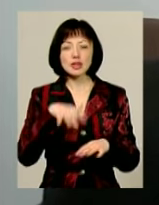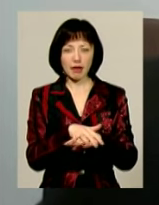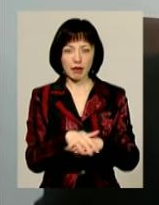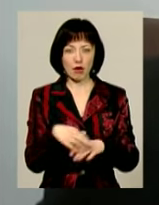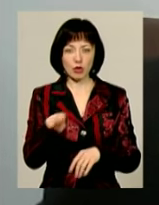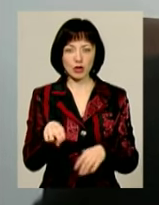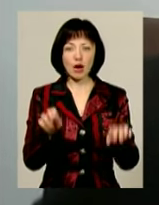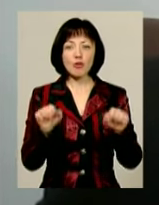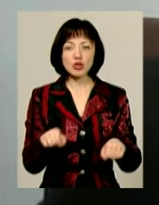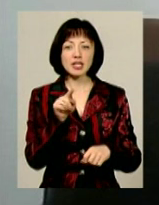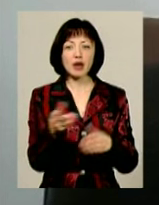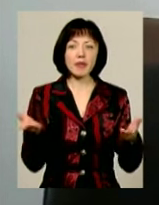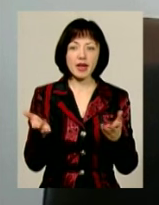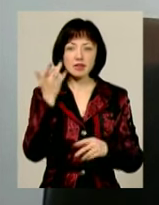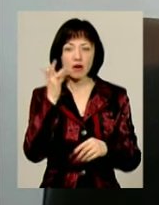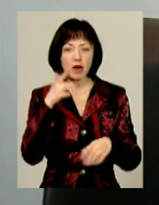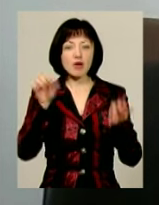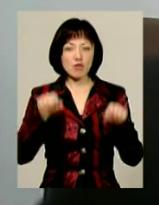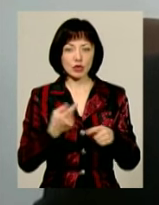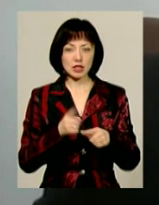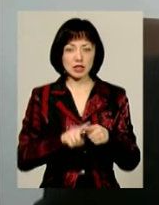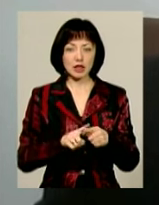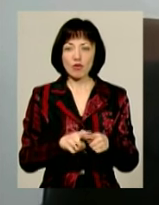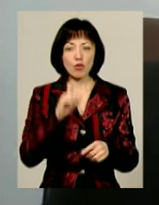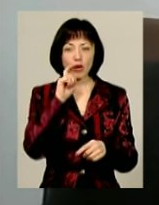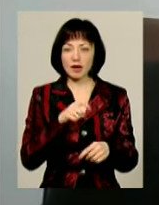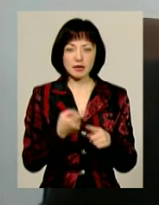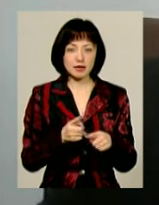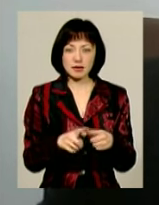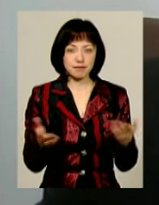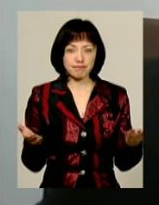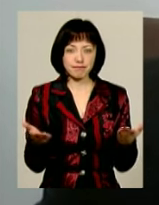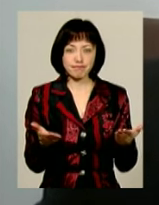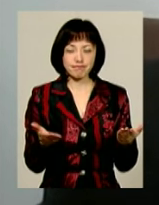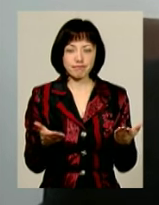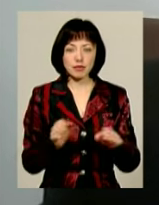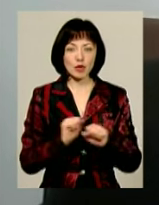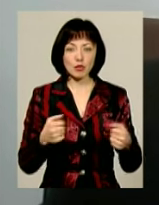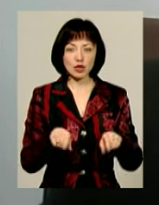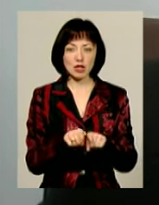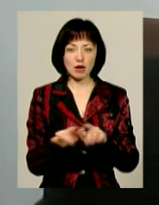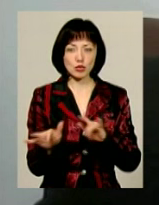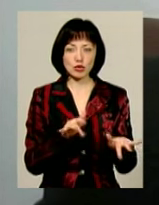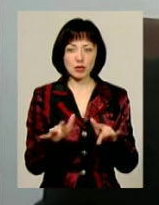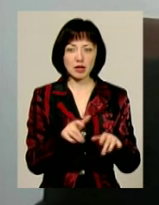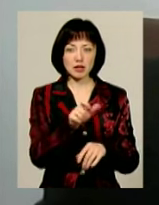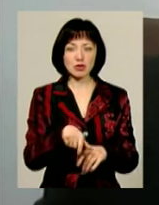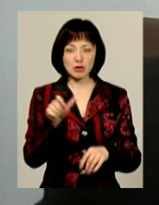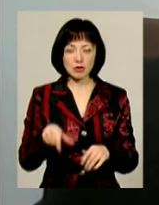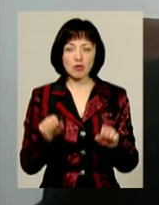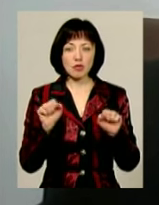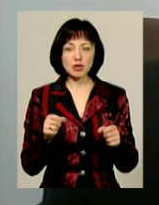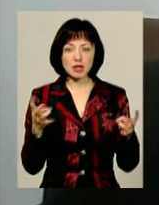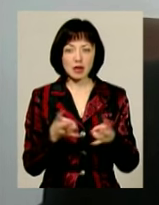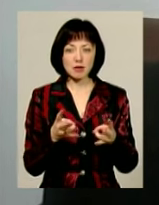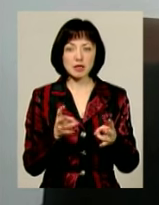народ. Може, там десь в Америці і можна це, ну, в Україні, навірно, не можна так поступати з людьми. Можна,